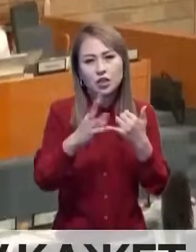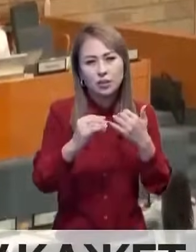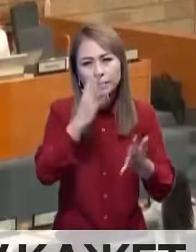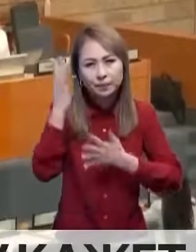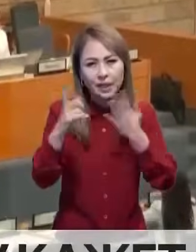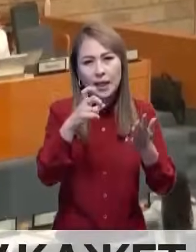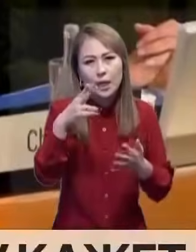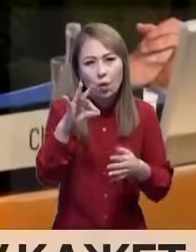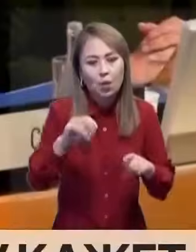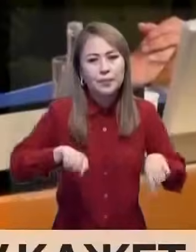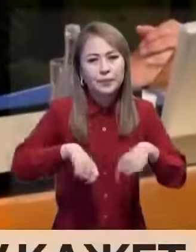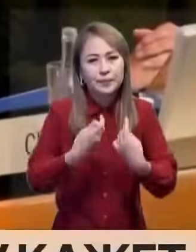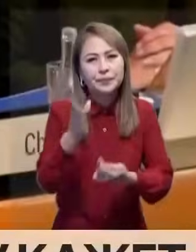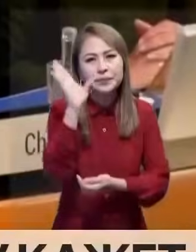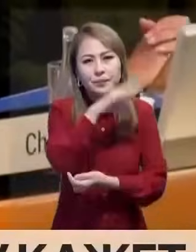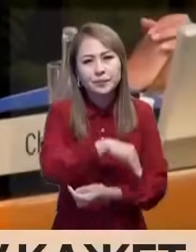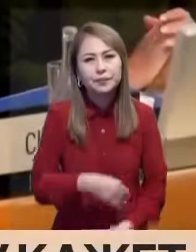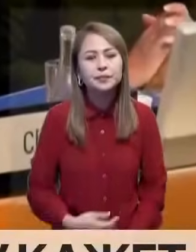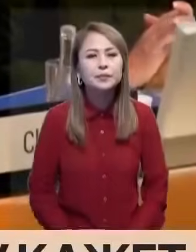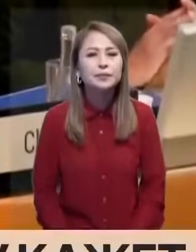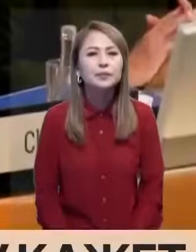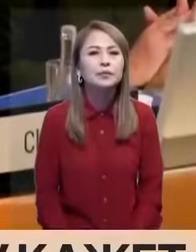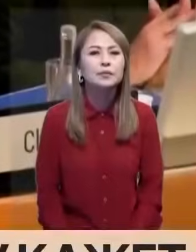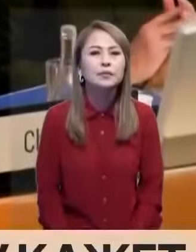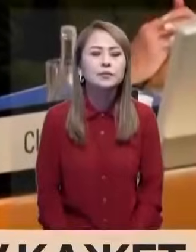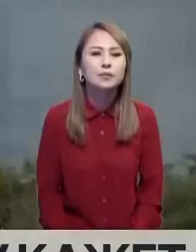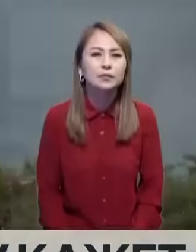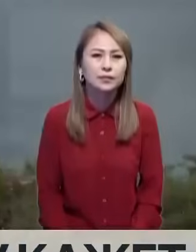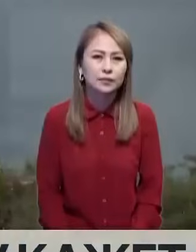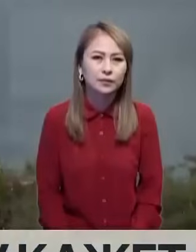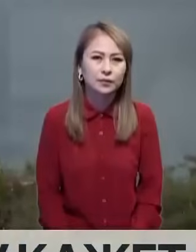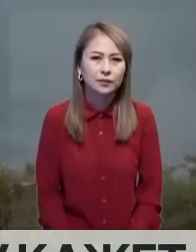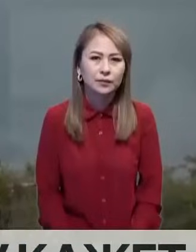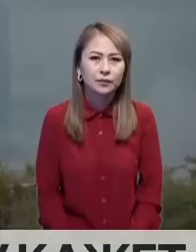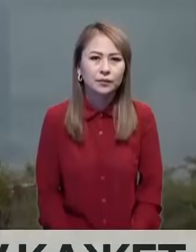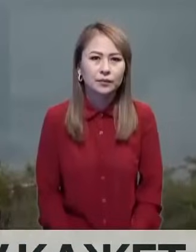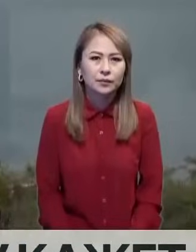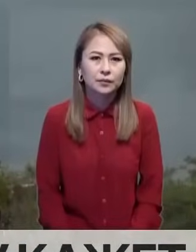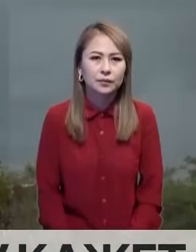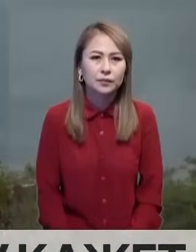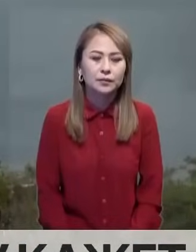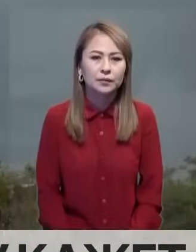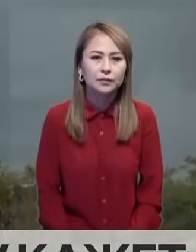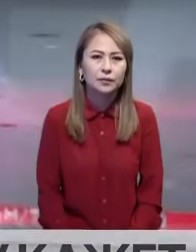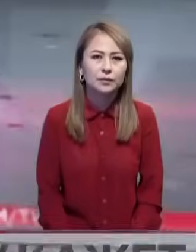шарындағы экожүйе бұзылуы мүмкін. Әсия Нұрлыбаева, Сандуғаш Байғуаныш, хабар 24.